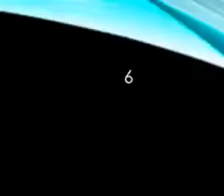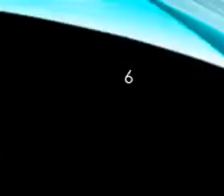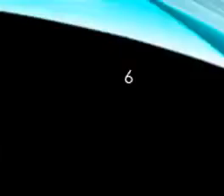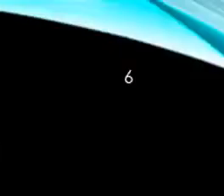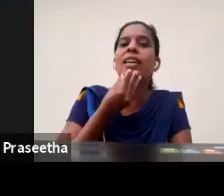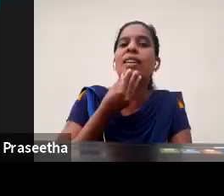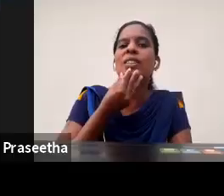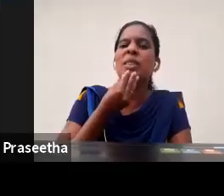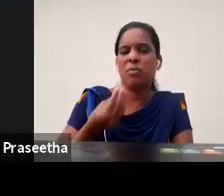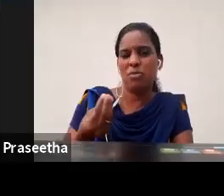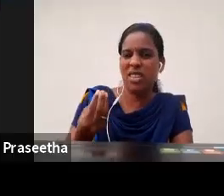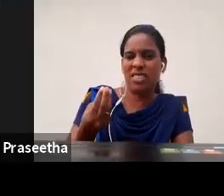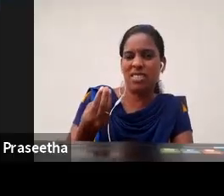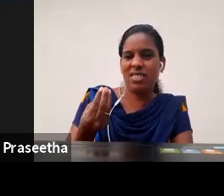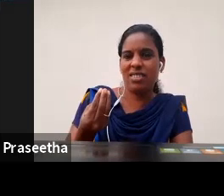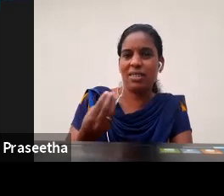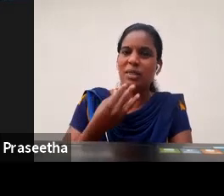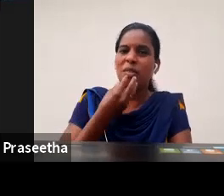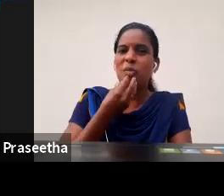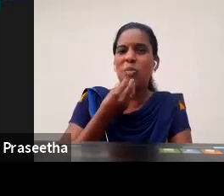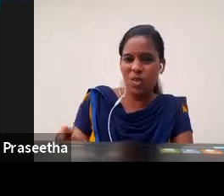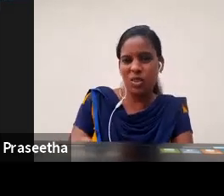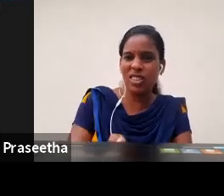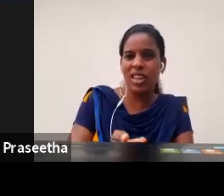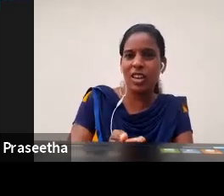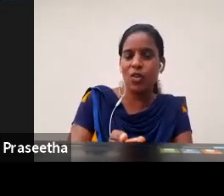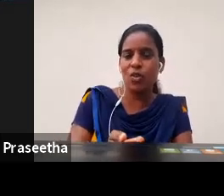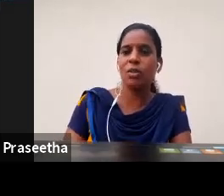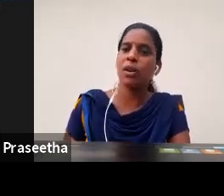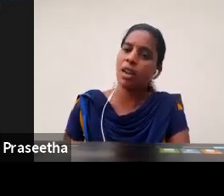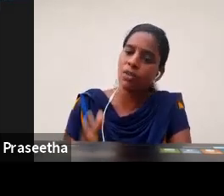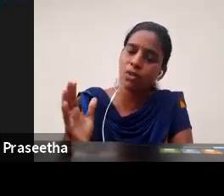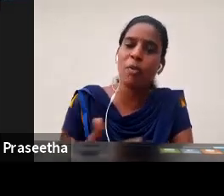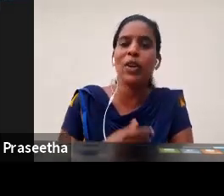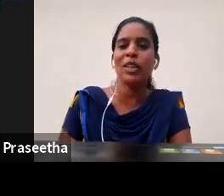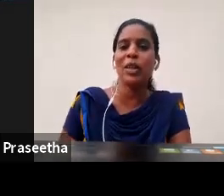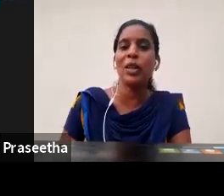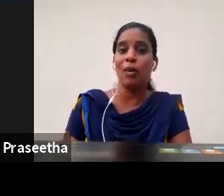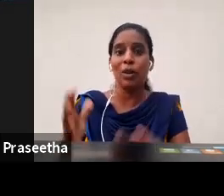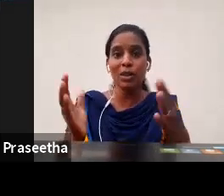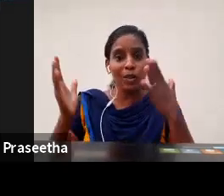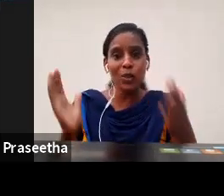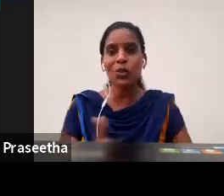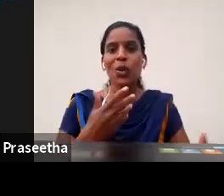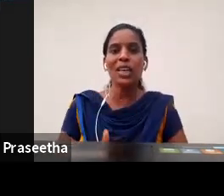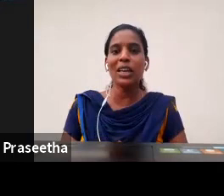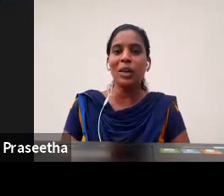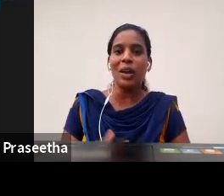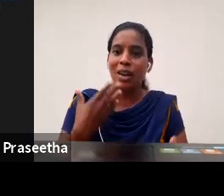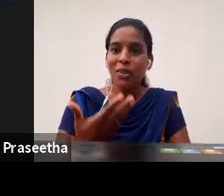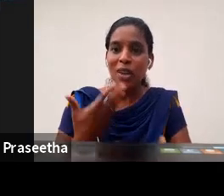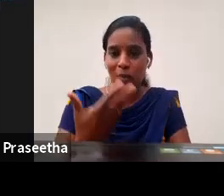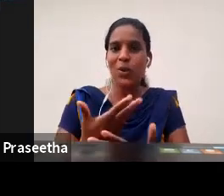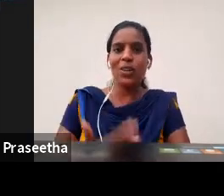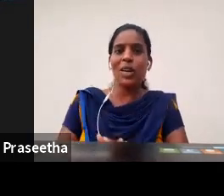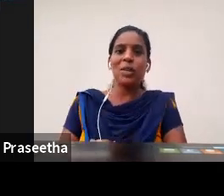എന്നാണ് പറയാ, താടിയിൽ ഇങ്ങനെ വെച്ചിട്ട് പ്ലീസ്, പ്ലീസ് കുറച്ച് നീങ്ങിയിരിക്കോ എന്ന് പറഞ്ഞാൽ അവര് സ്വാഭാവികമായിട്ട് നീങ്ങിയിരിക്കും, അവര് സന്തോഷത്തോടെ നീങ്ങിയിരിക്കും.